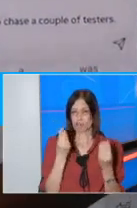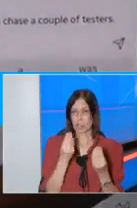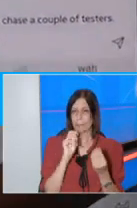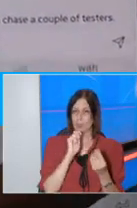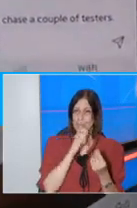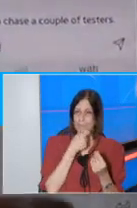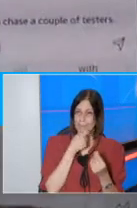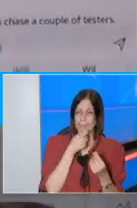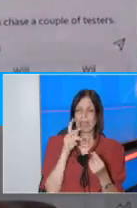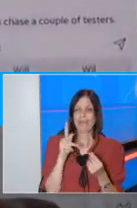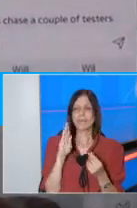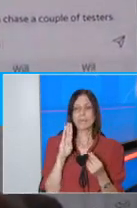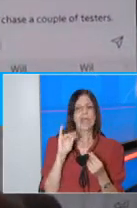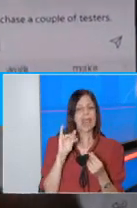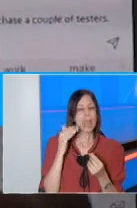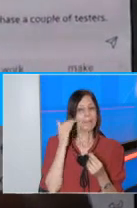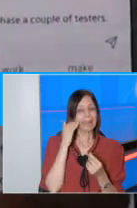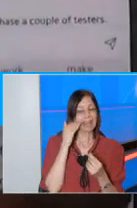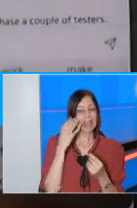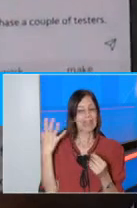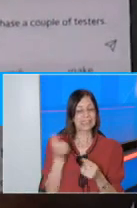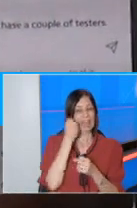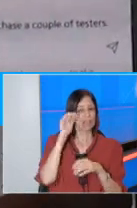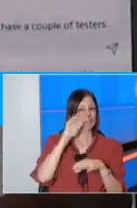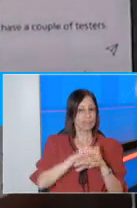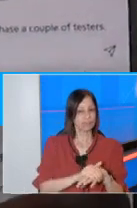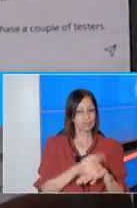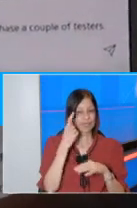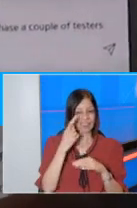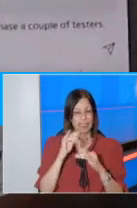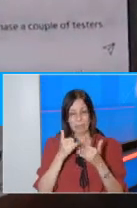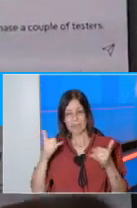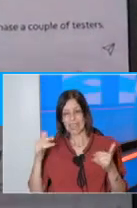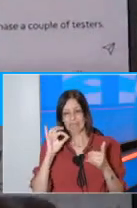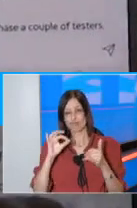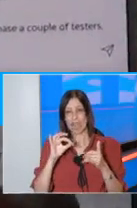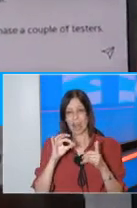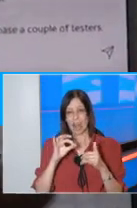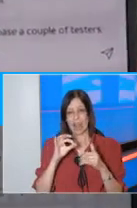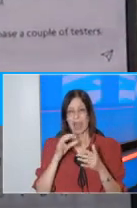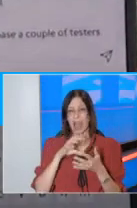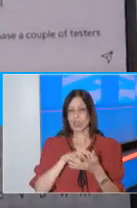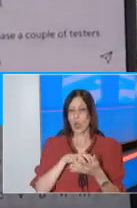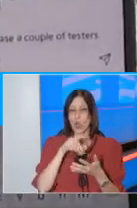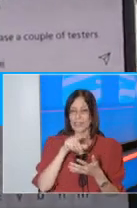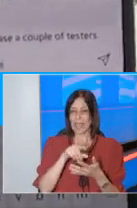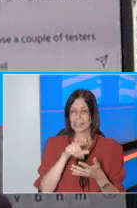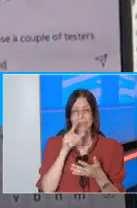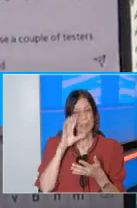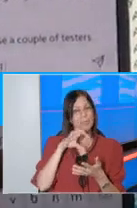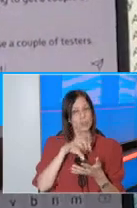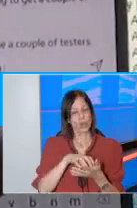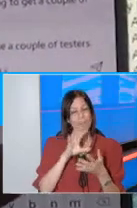מוצפנים, ה-FBI האמריקאי הצליח לשים יד על אחד ממפתחי התוכנה ההיא, זה גם תוכנה